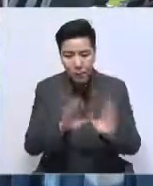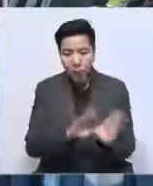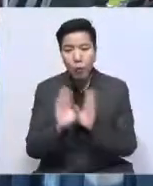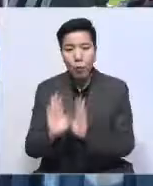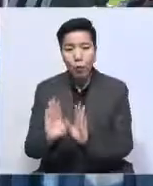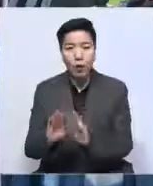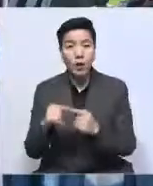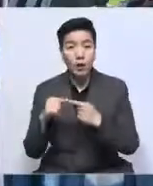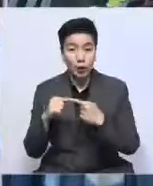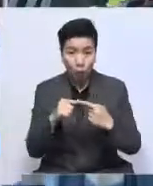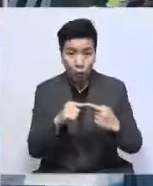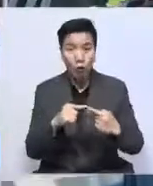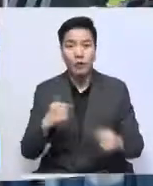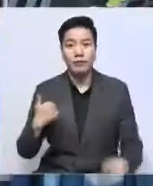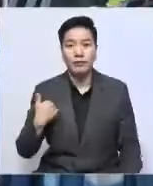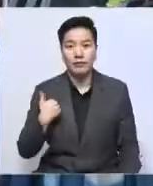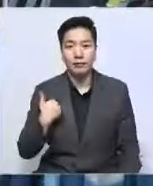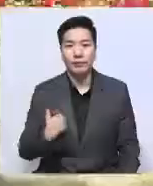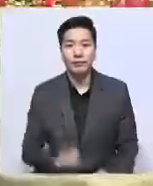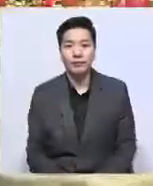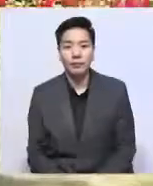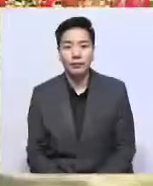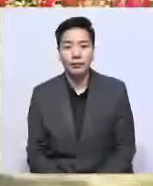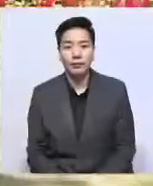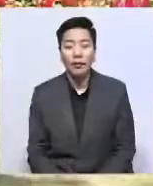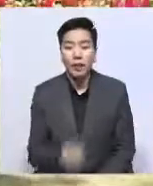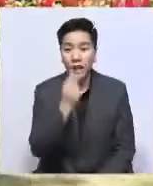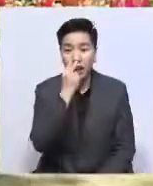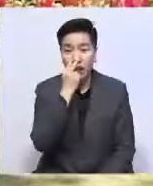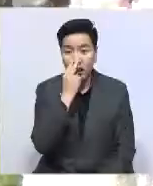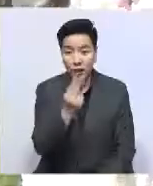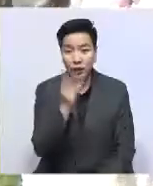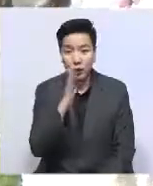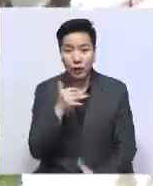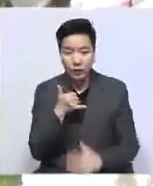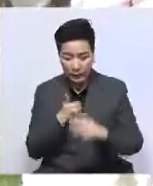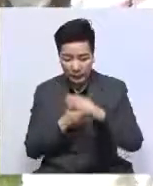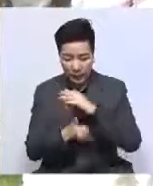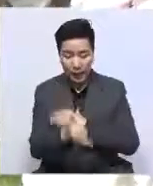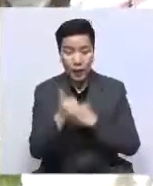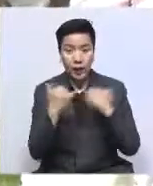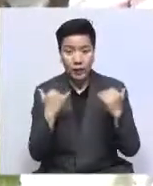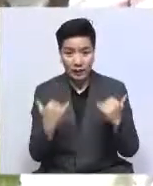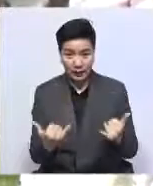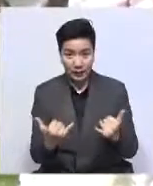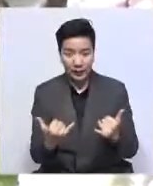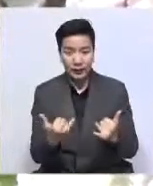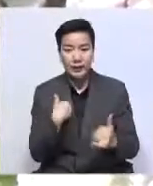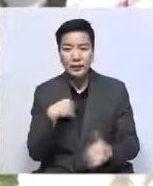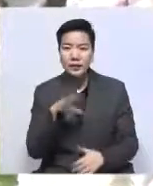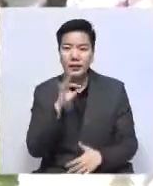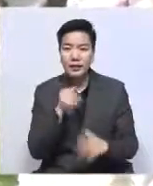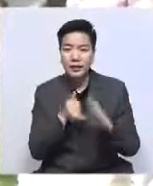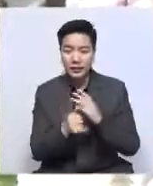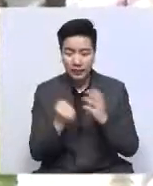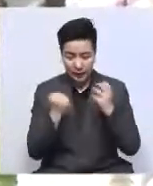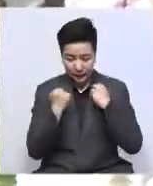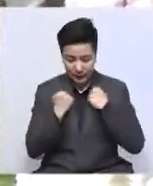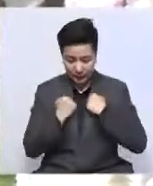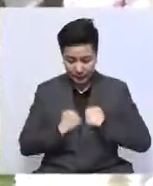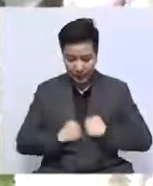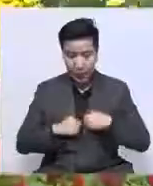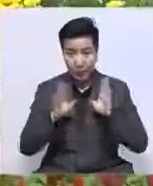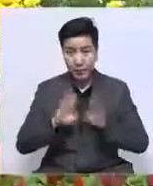ใช้กันอยู่ครับ จะเห็นได้นะคะว่าผู้ร่วมงานส่วนใหญ่เนี่ยแหละค่ะเลือกที่จะสวมใ